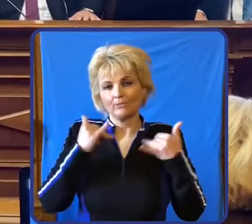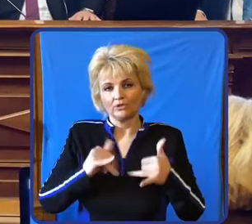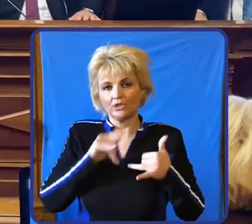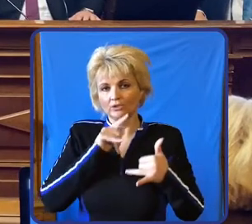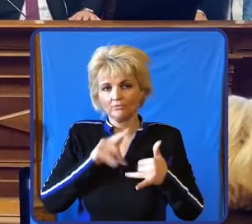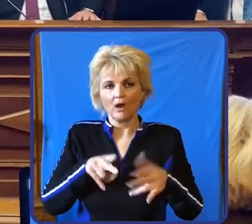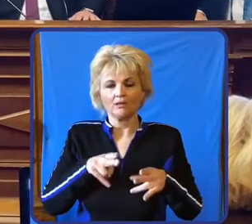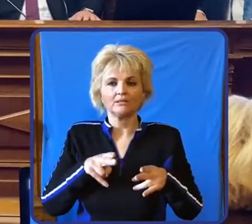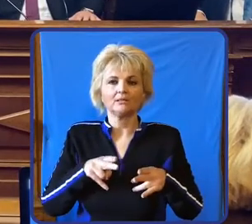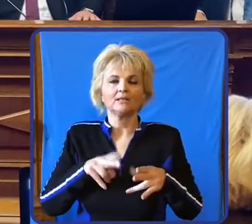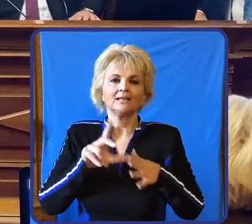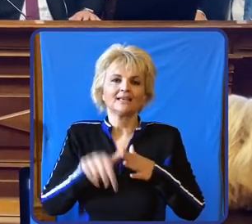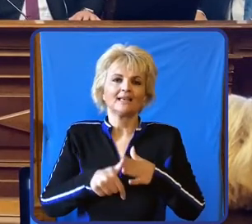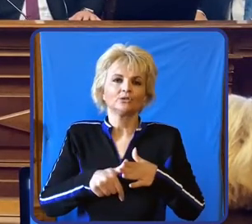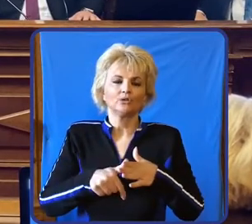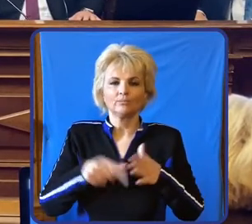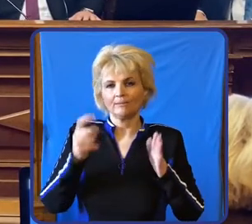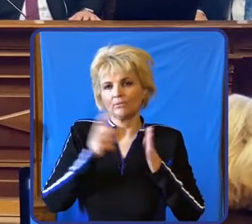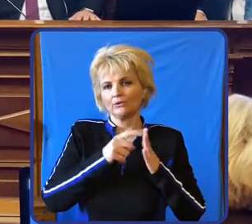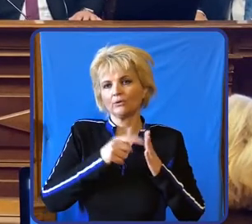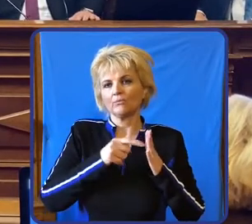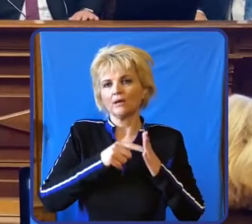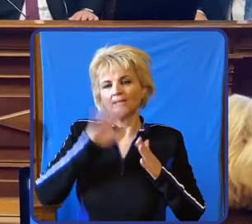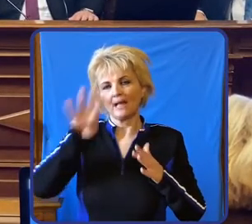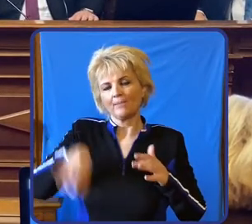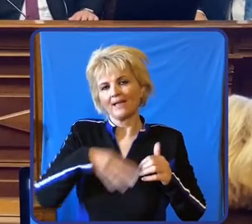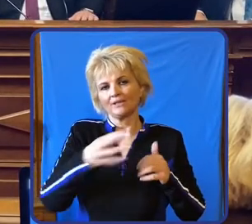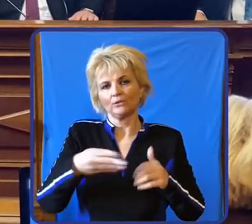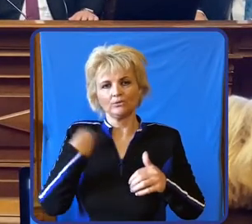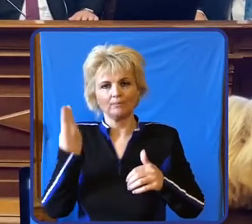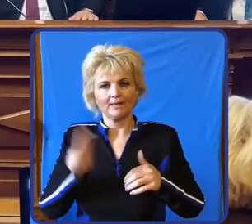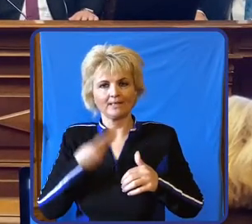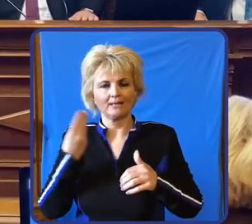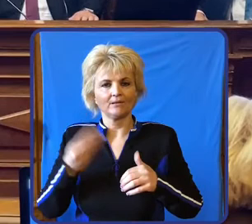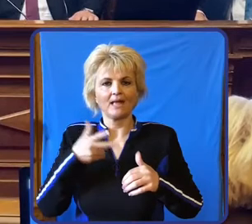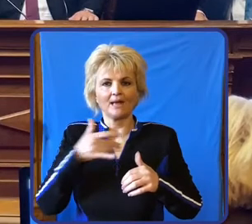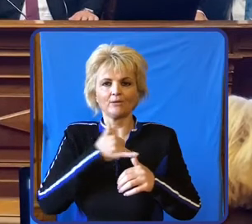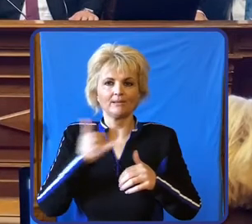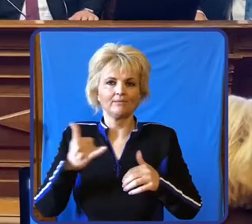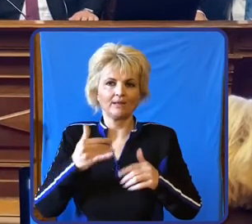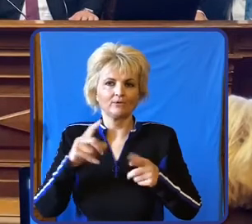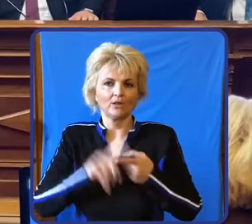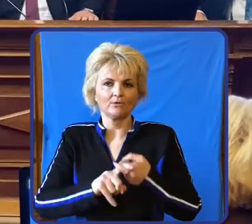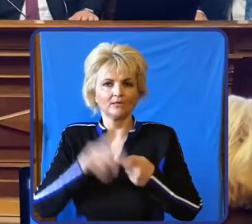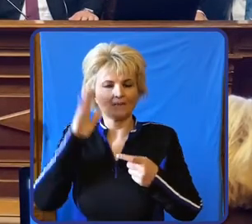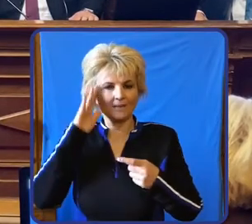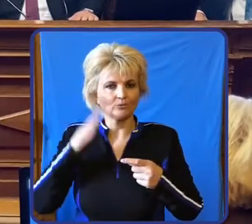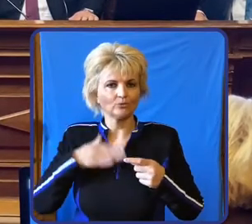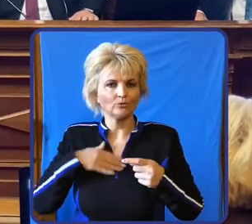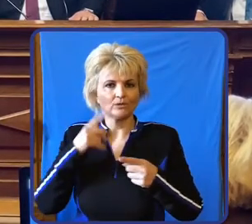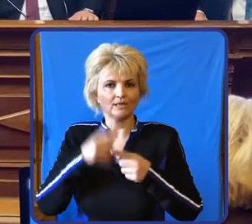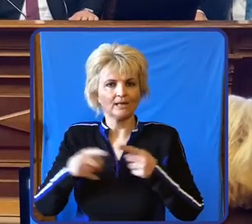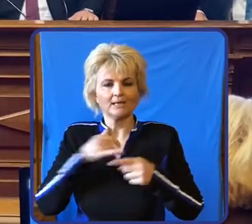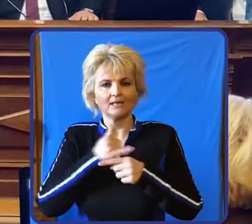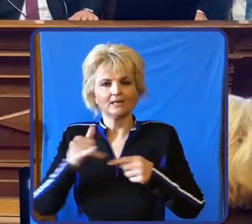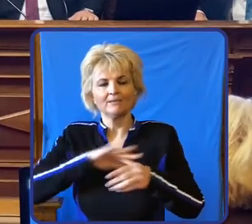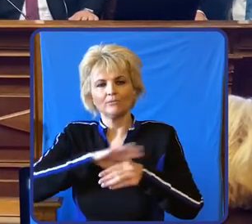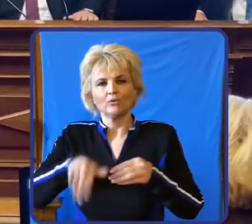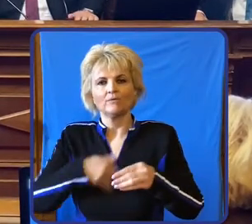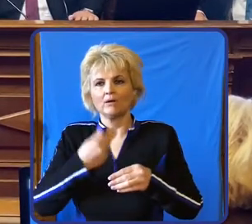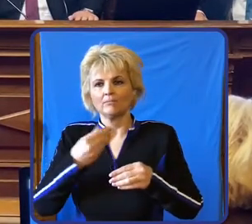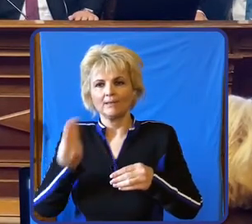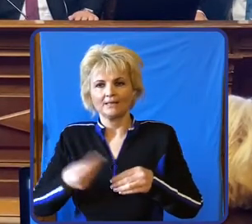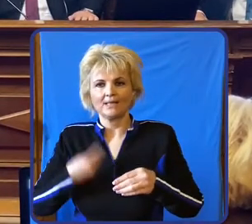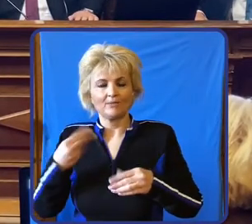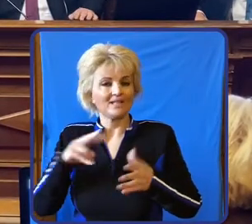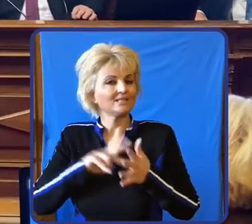későbbi napirendben egy táblázatos beszámoló, oda nem tüntetnénk fel, hiszen 3 évre vonatkozólag ugye nem tudunk erre 4 év múlva számot adni. Tehát ez